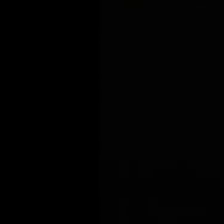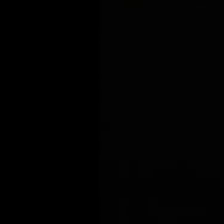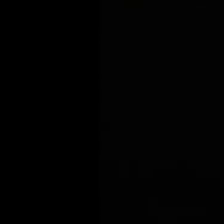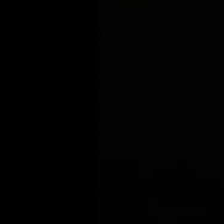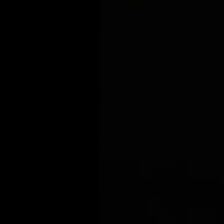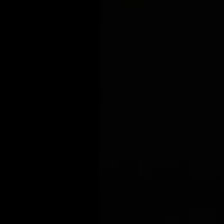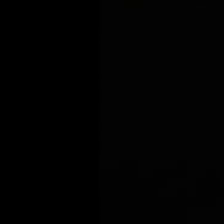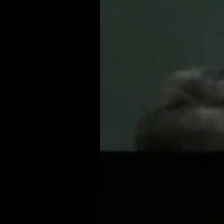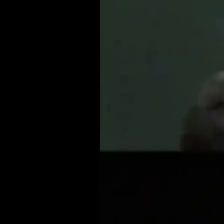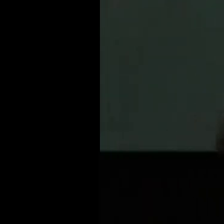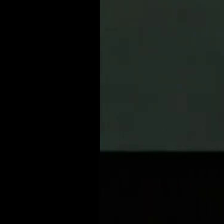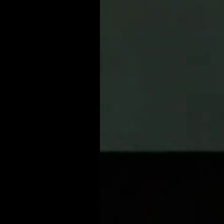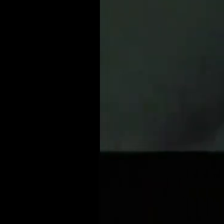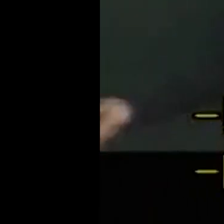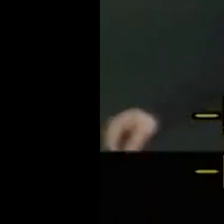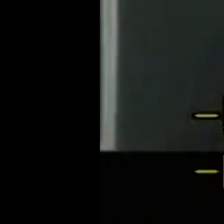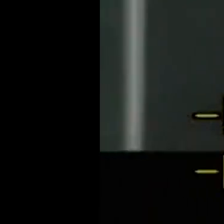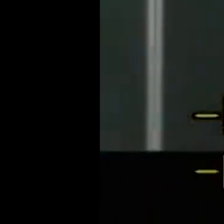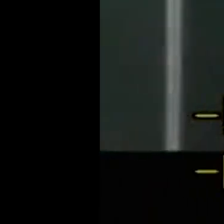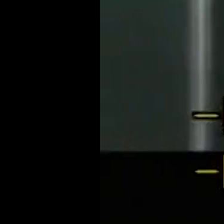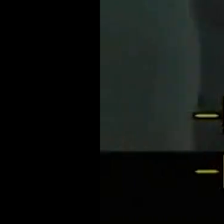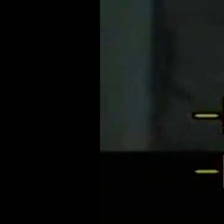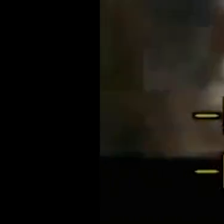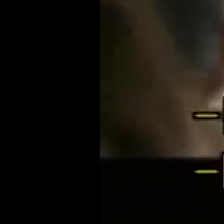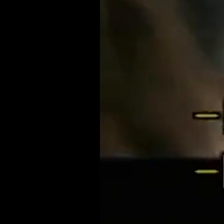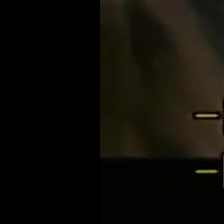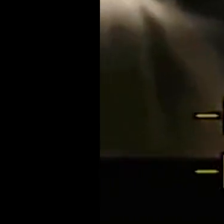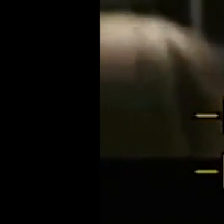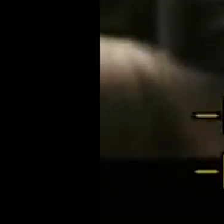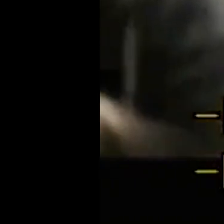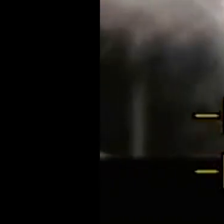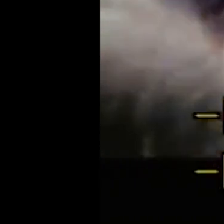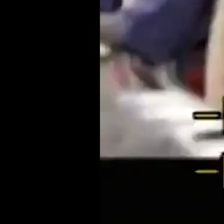c'est tout. Vas-y, me touche pas. Fermez tous votre gueule.